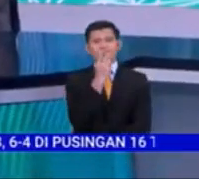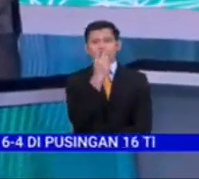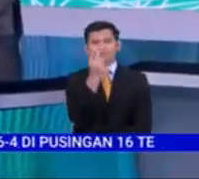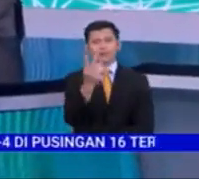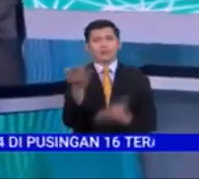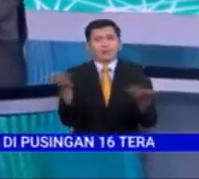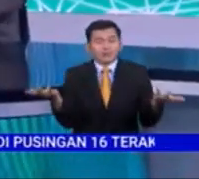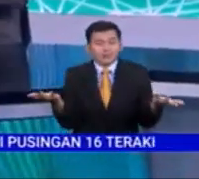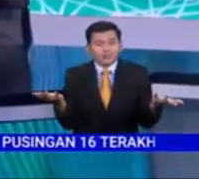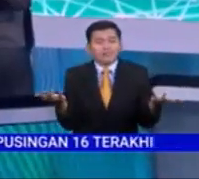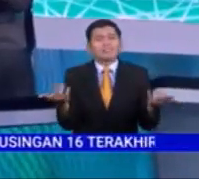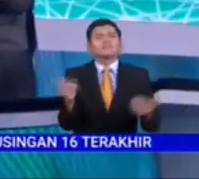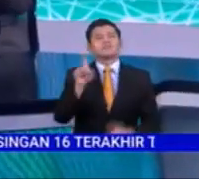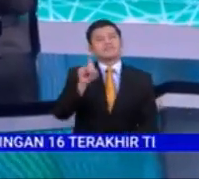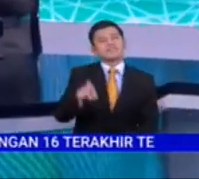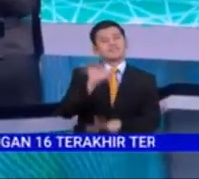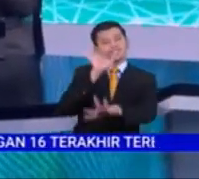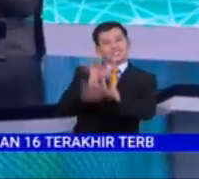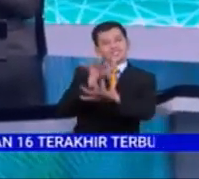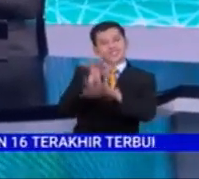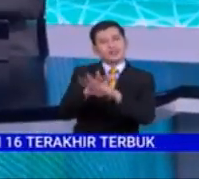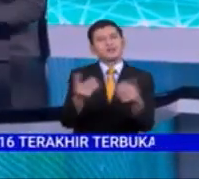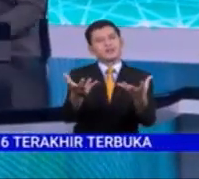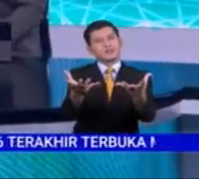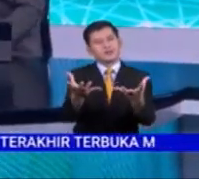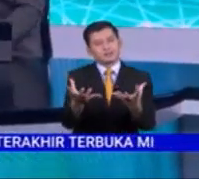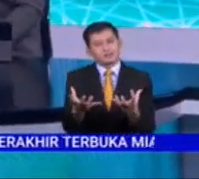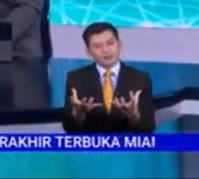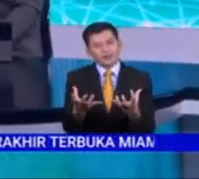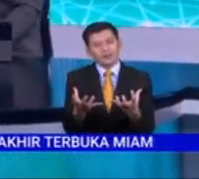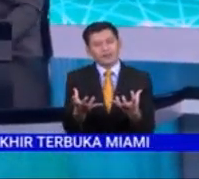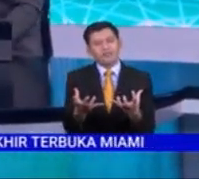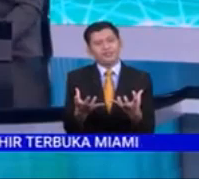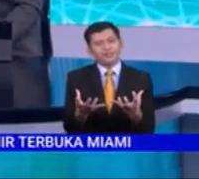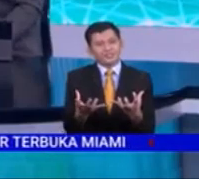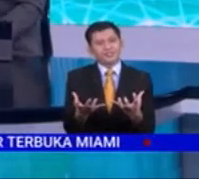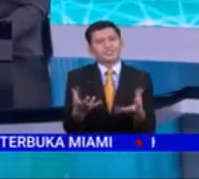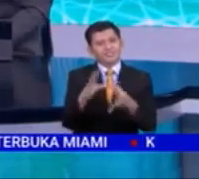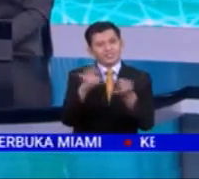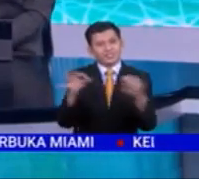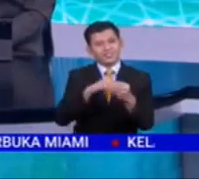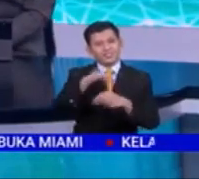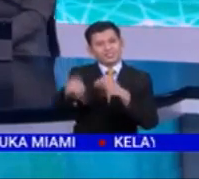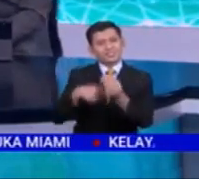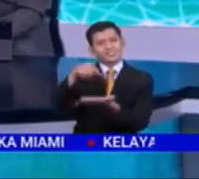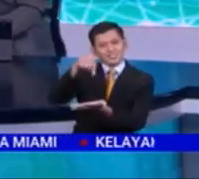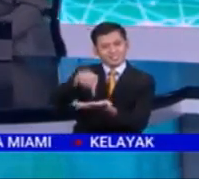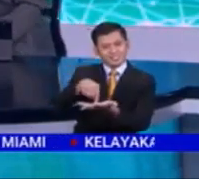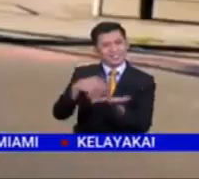Dan kira pasti ramai yang inginkan rumah seperti ini. Saksikan.